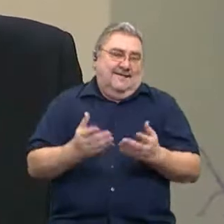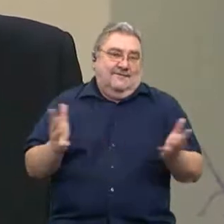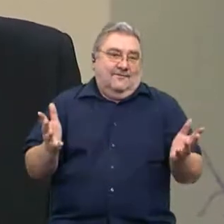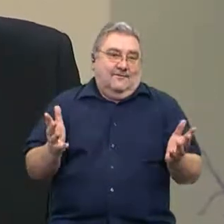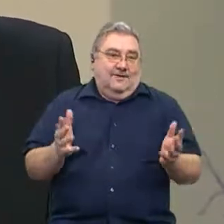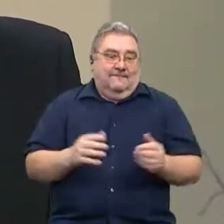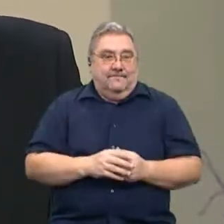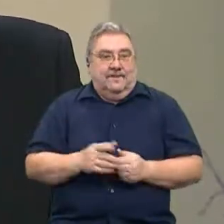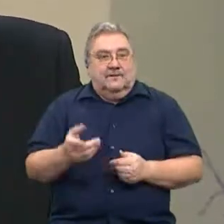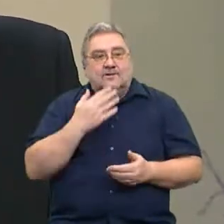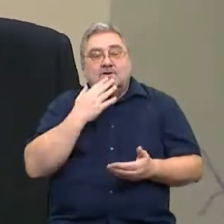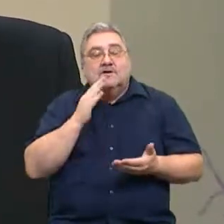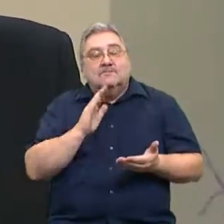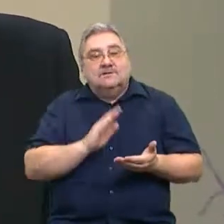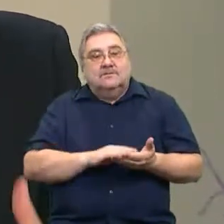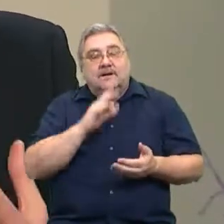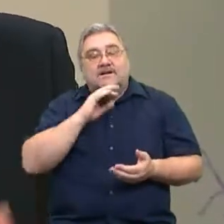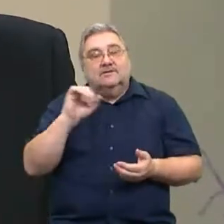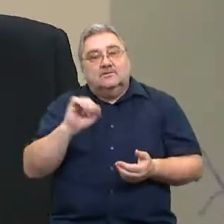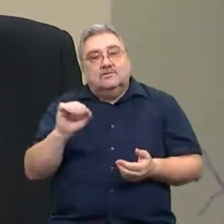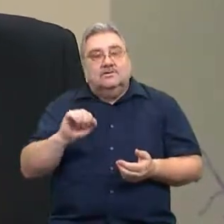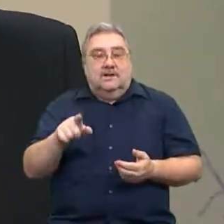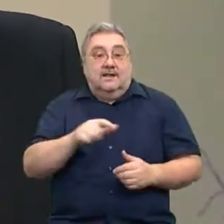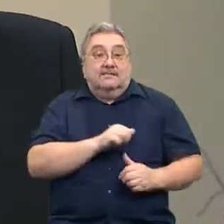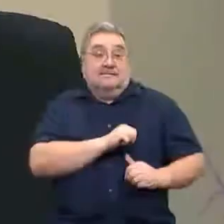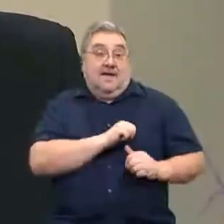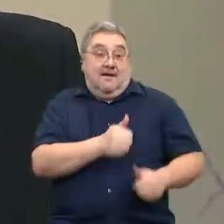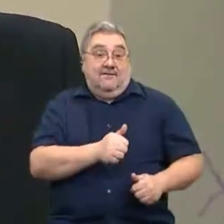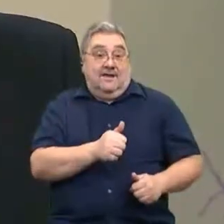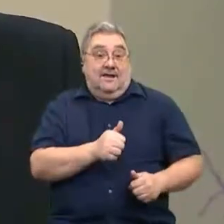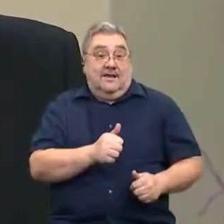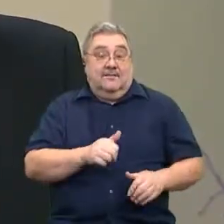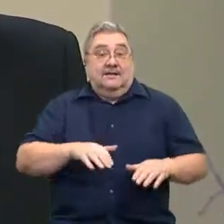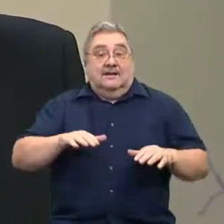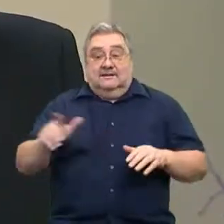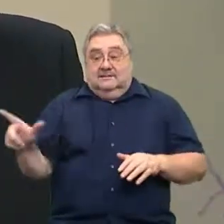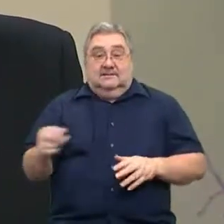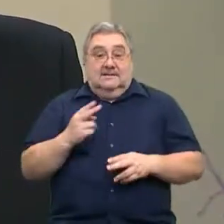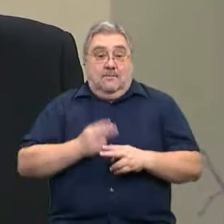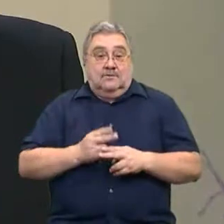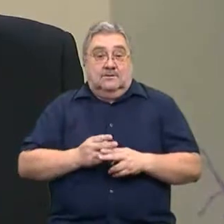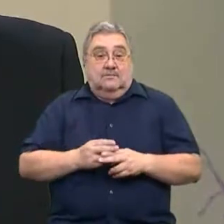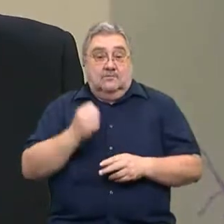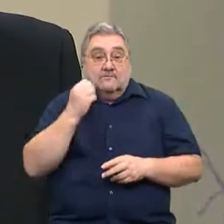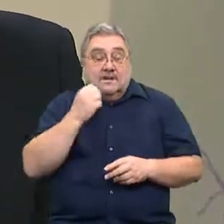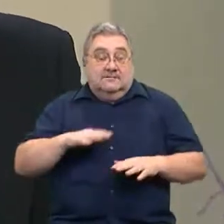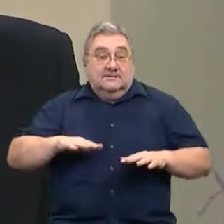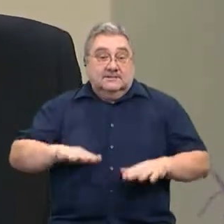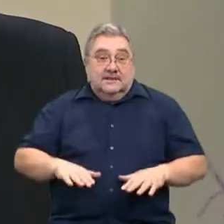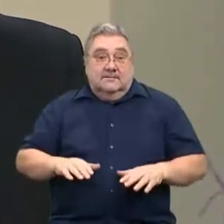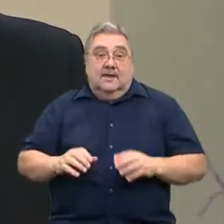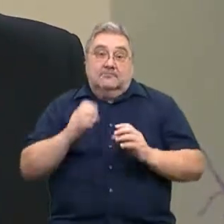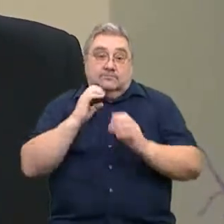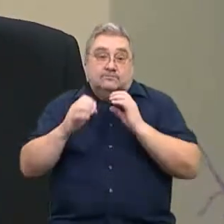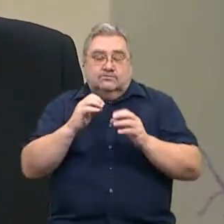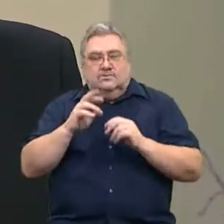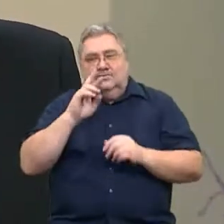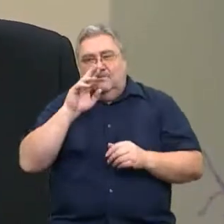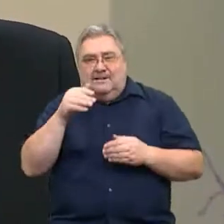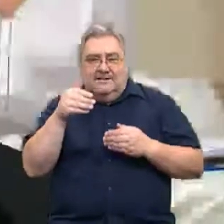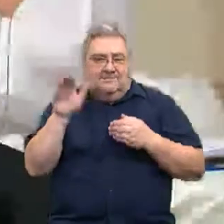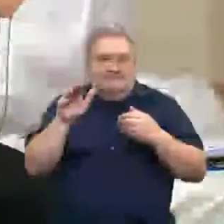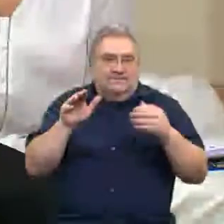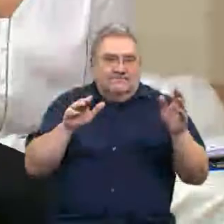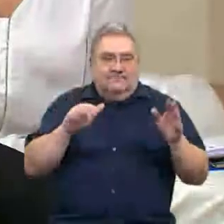takové případy, kdy skutečně nad tím návrhem s tím pacientem sedíme a eliminujeme špatné nápady